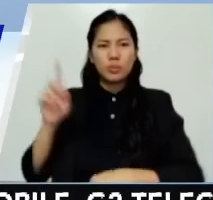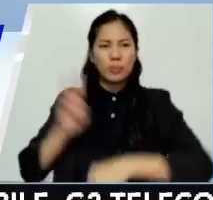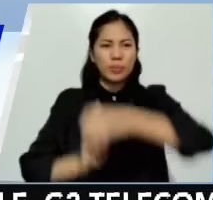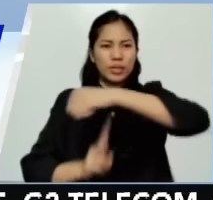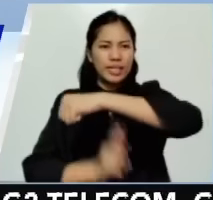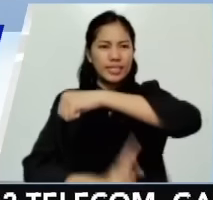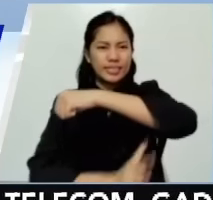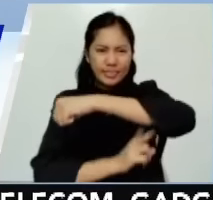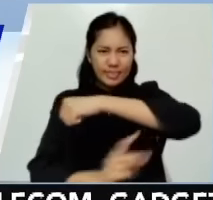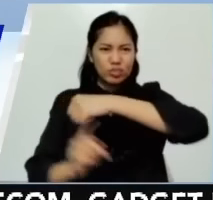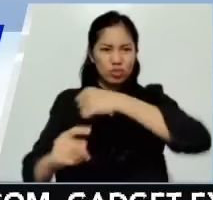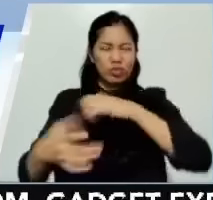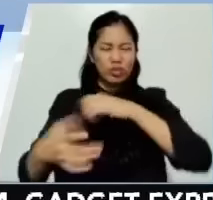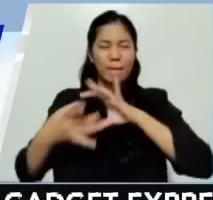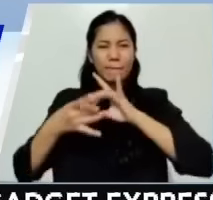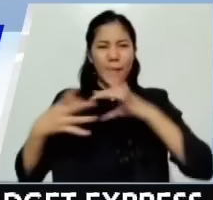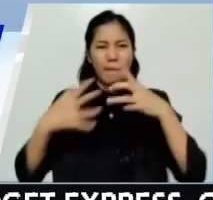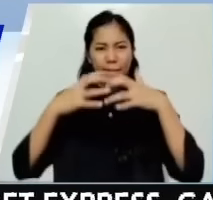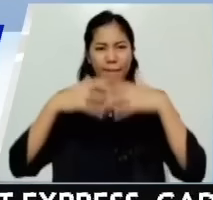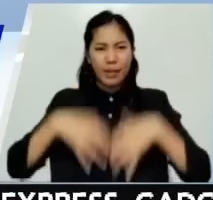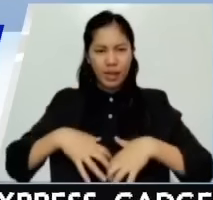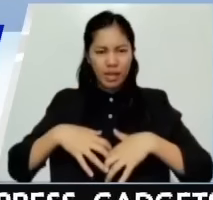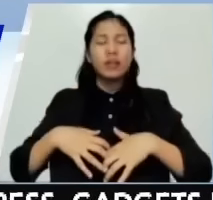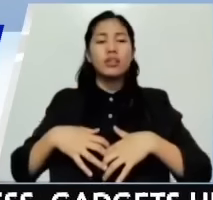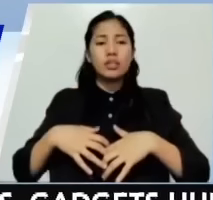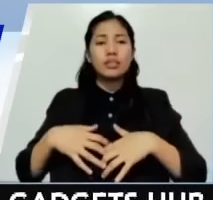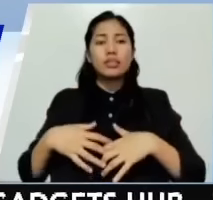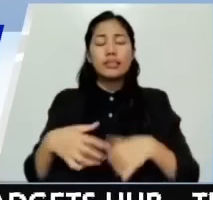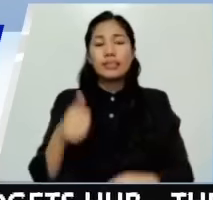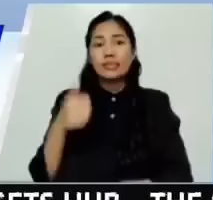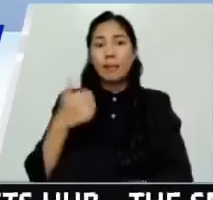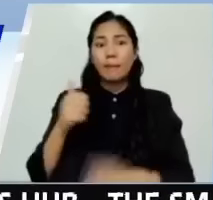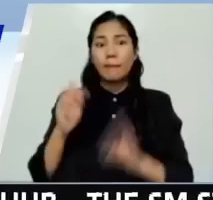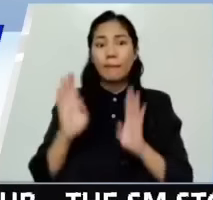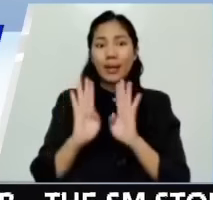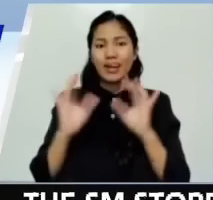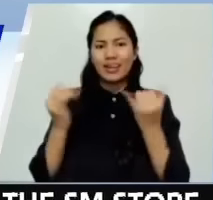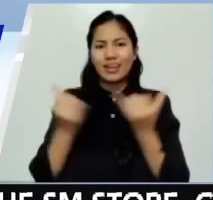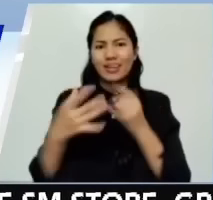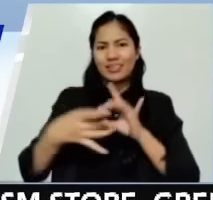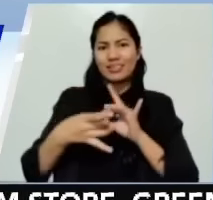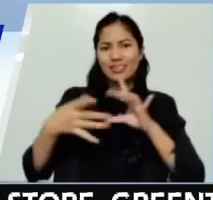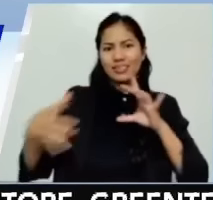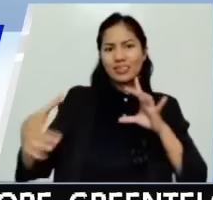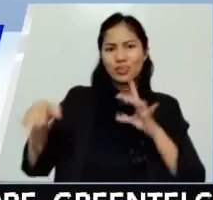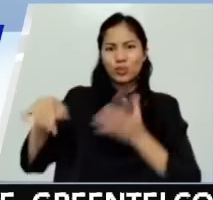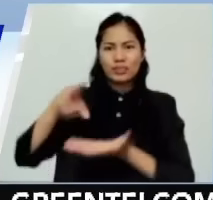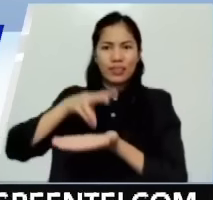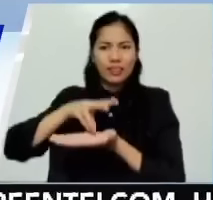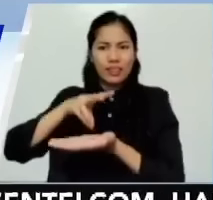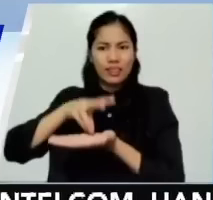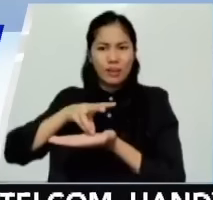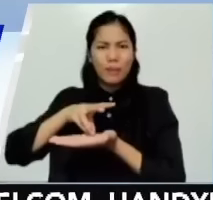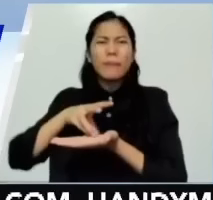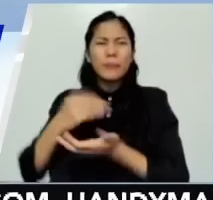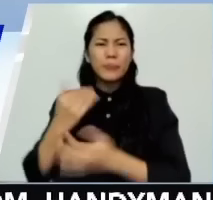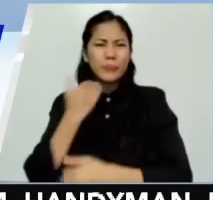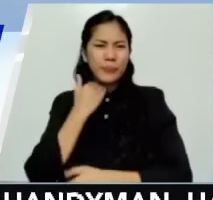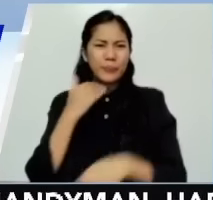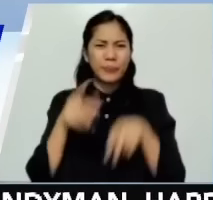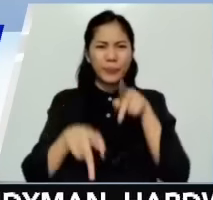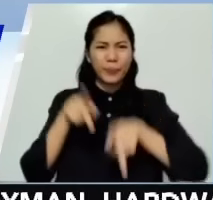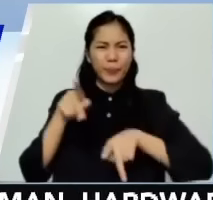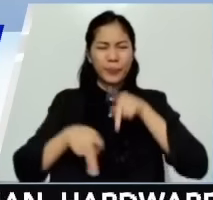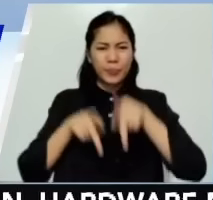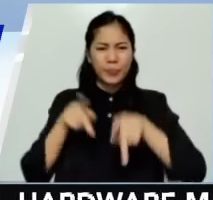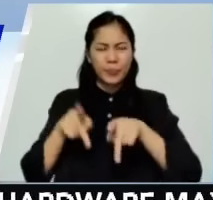dyan, isolated ang 10 barangay sa bayan at stranded ang mga residente. Sa ibang barangay naman sa bayan, sinuong ng ilang residente ang mabilis